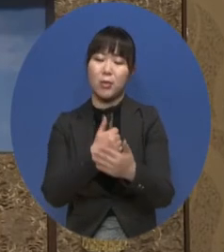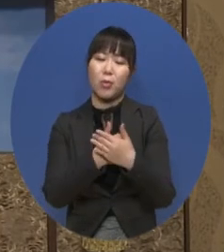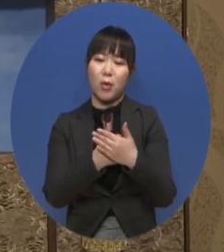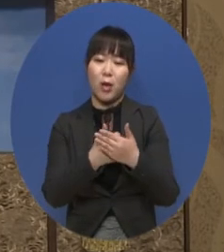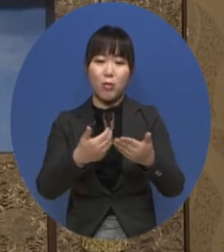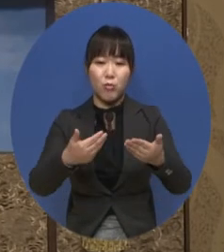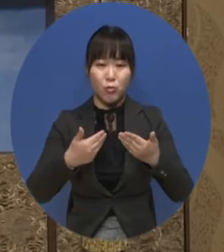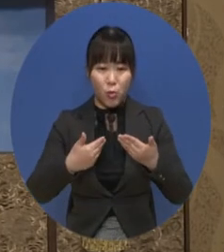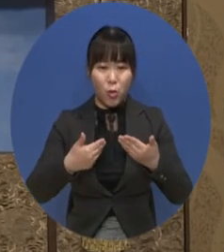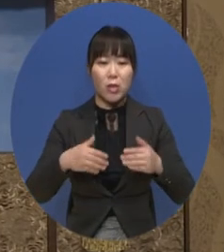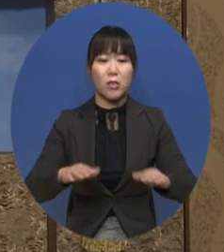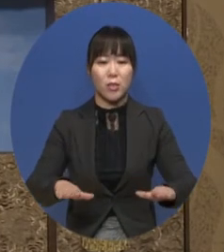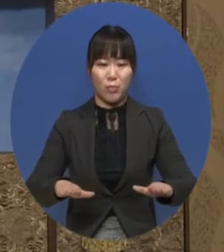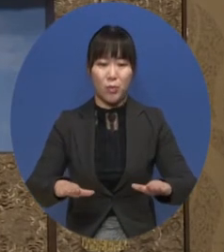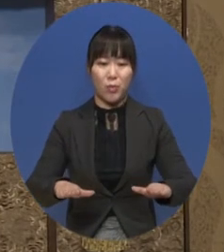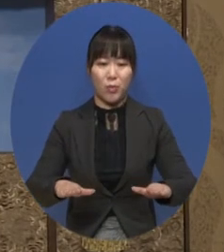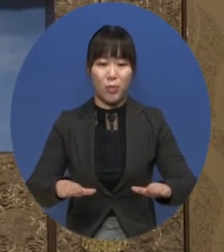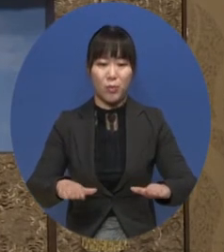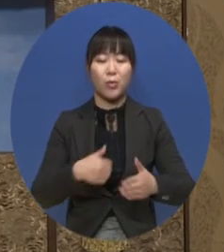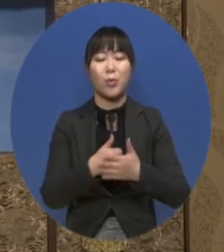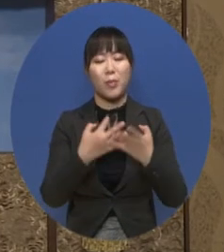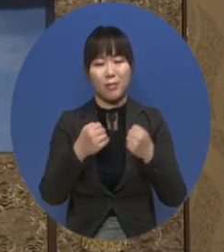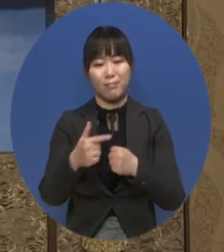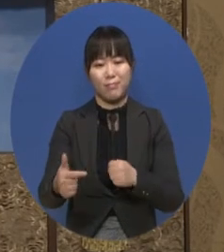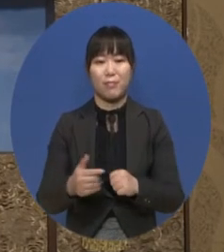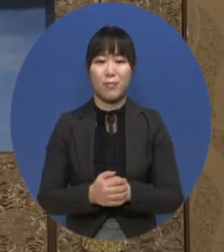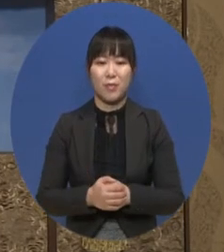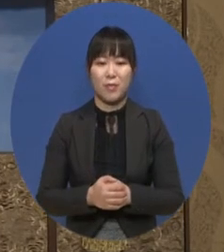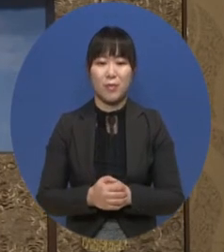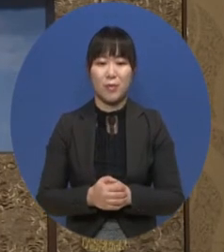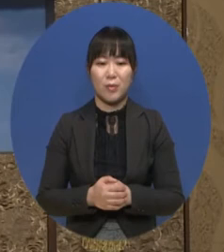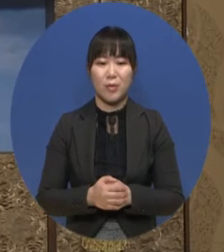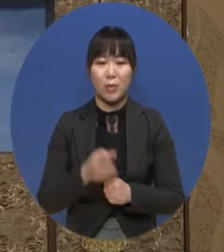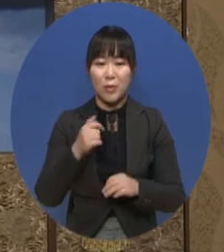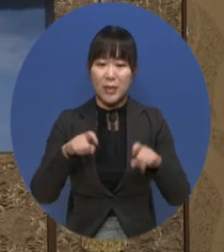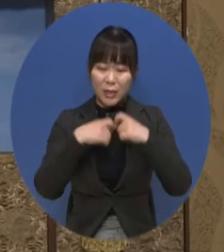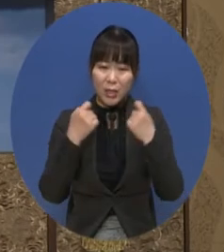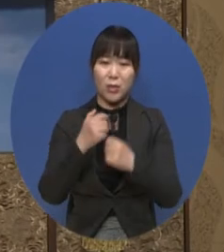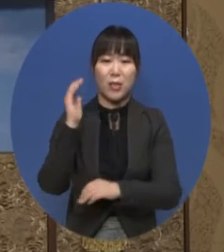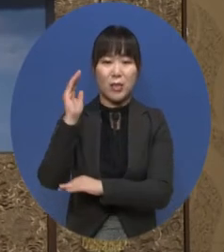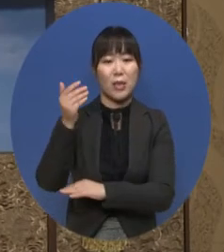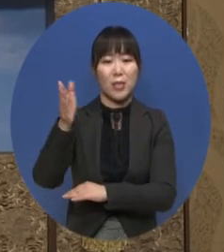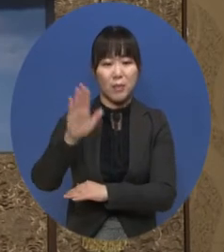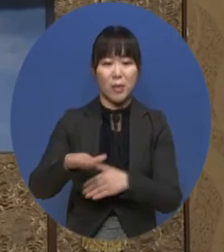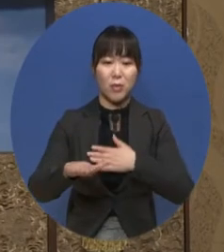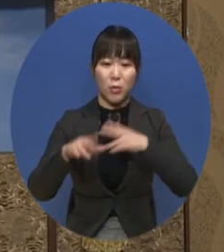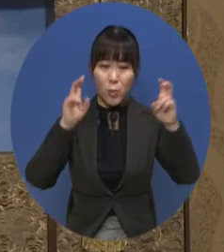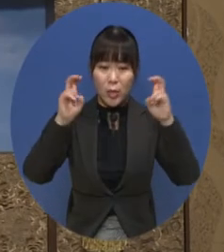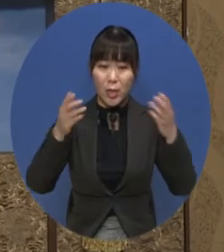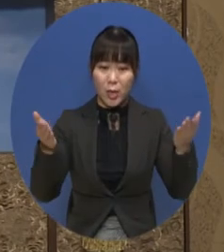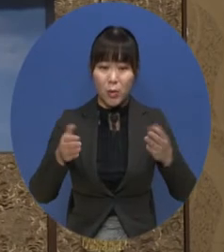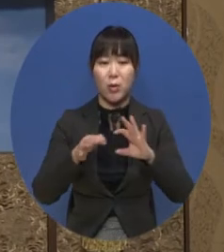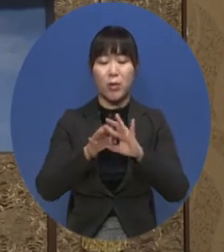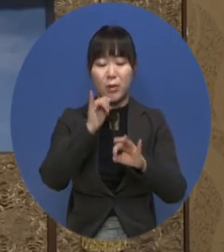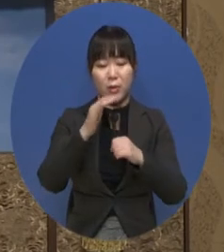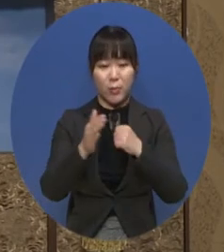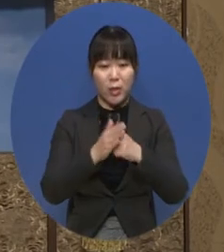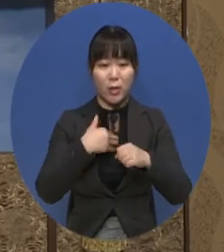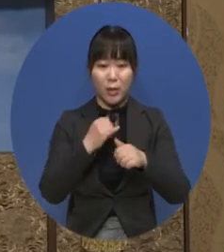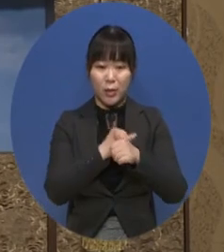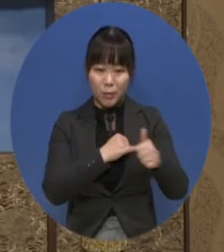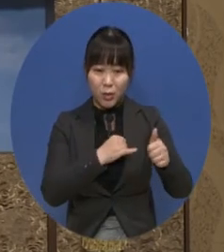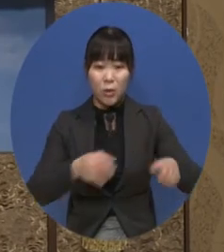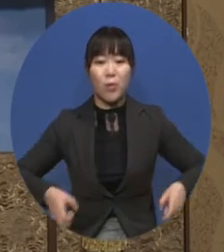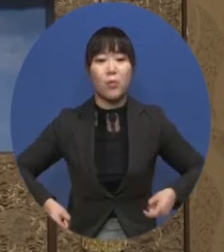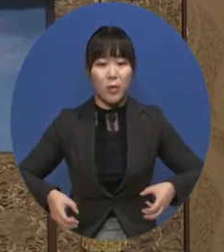지지를 해줬고, 현재도 그렇게 하고 있어요. 근데, 좀 사적인 이야기지만 저는 회사 일과도 연관이 있어서 저희